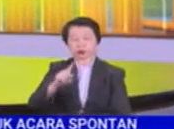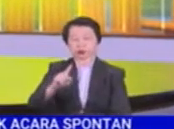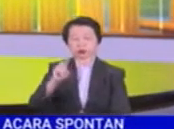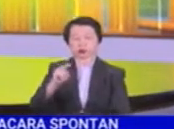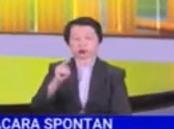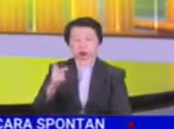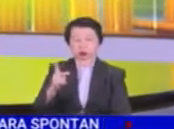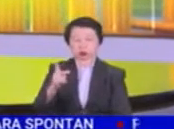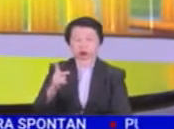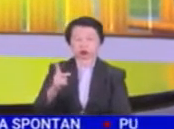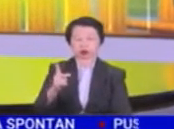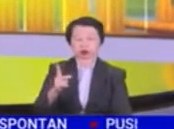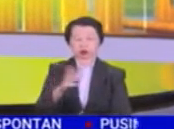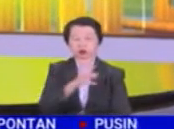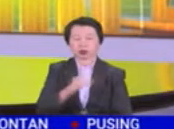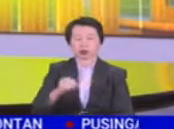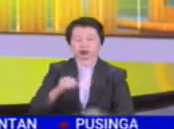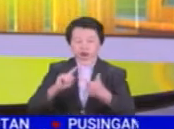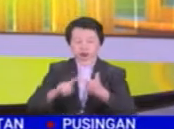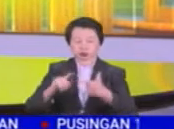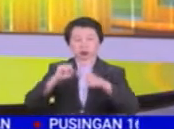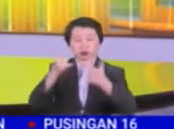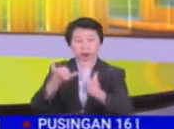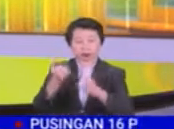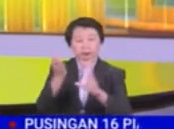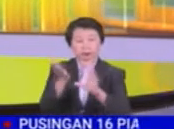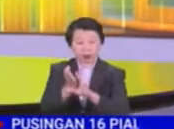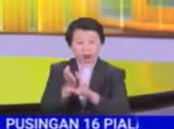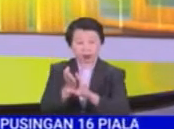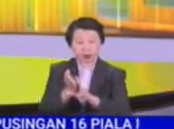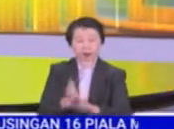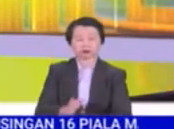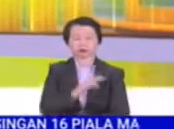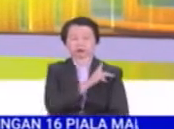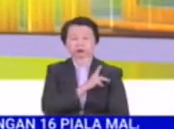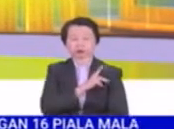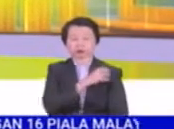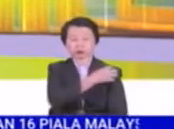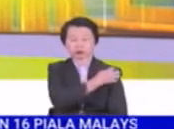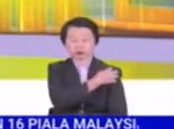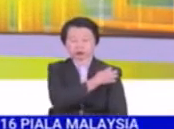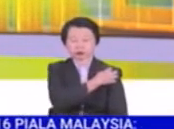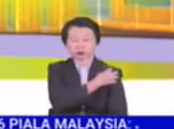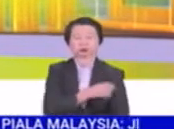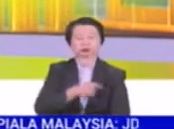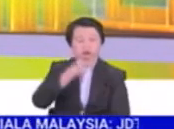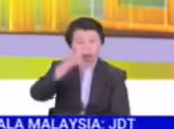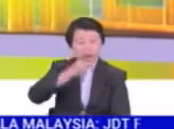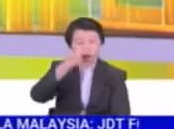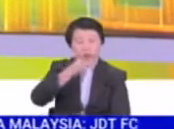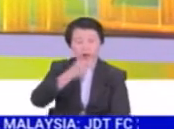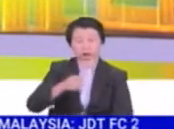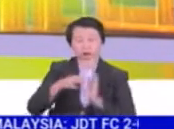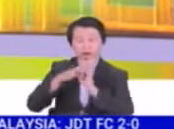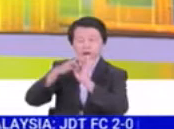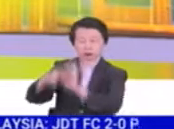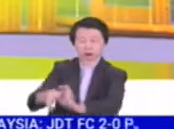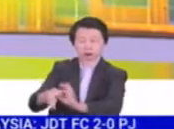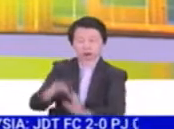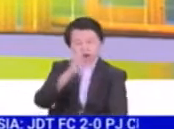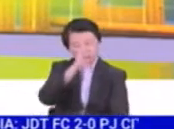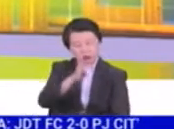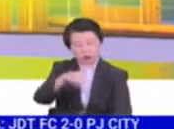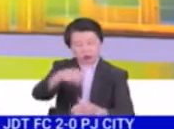Kedah LZNK dan sebuah syarikat perbankan. Ketua Pegawai LZNK, Datuk Syeh Zakaria Othman berkata, kerjasama akan